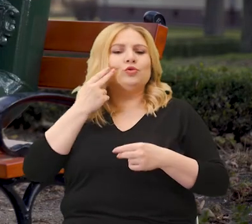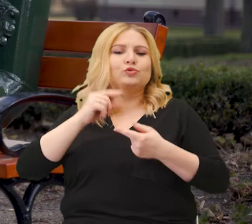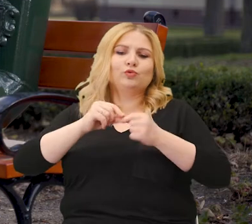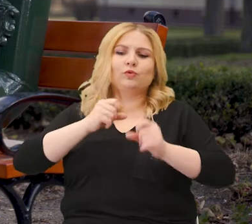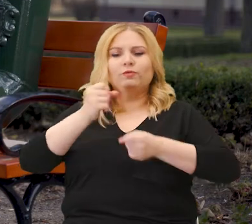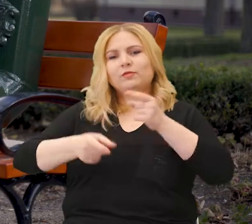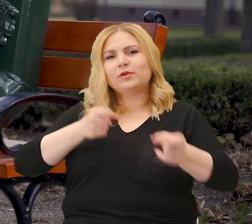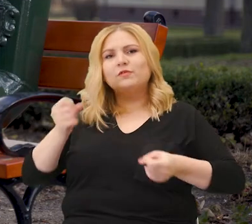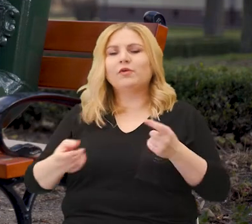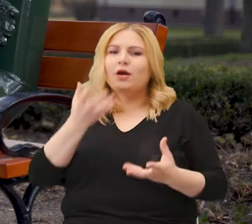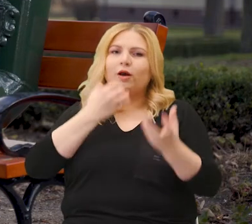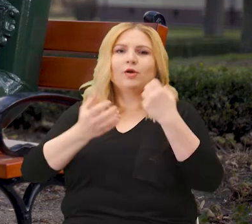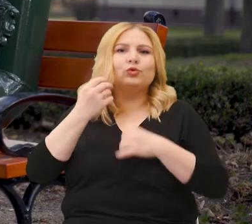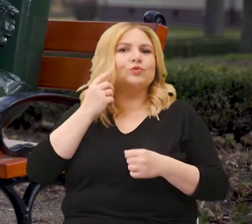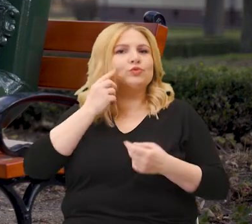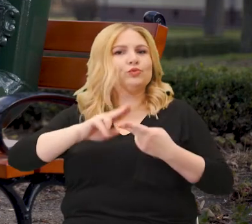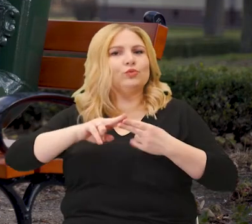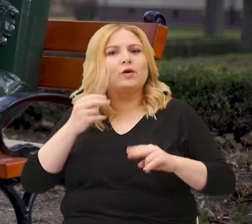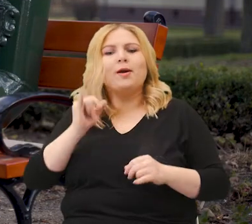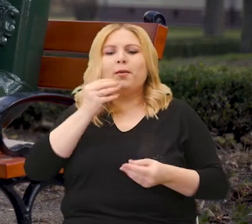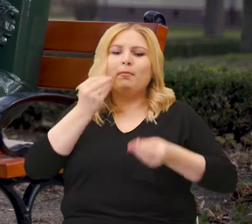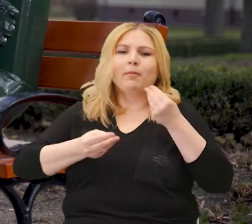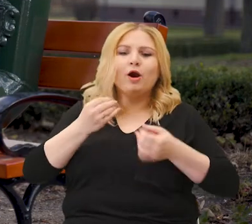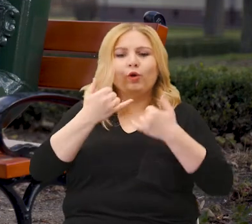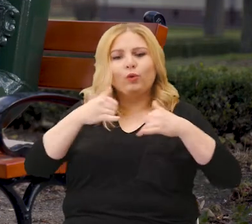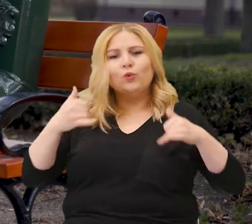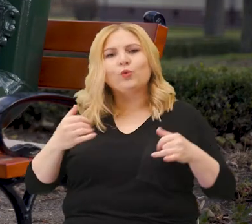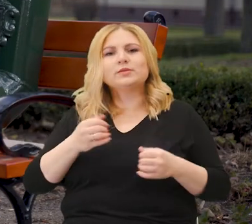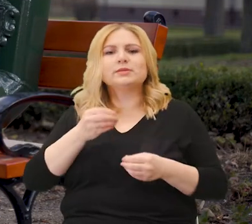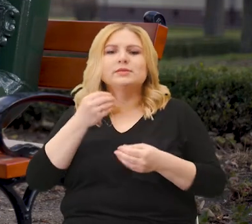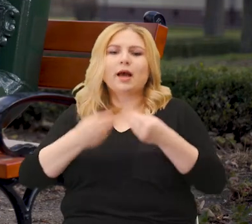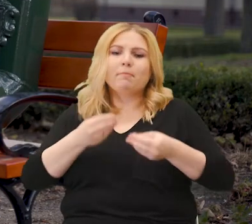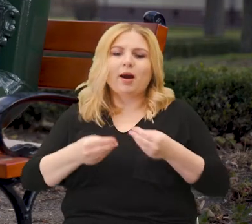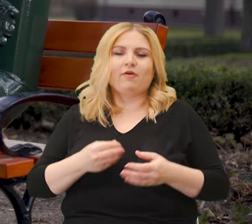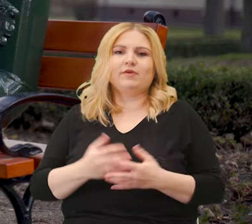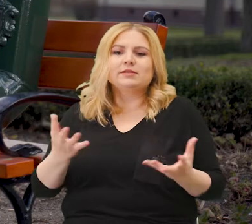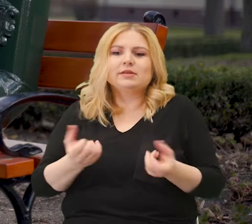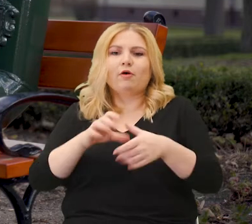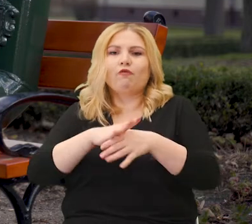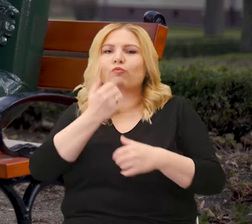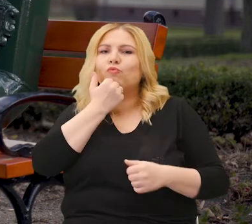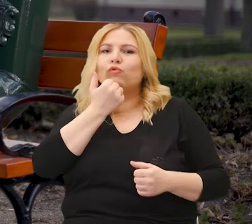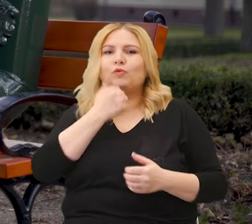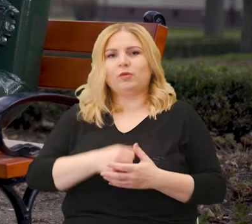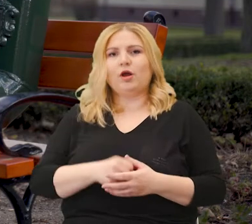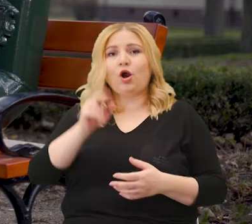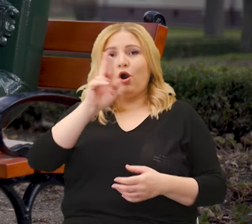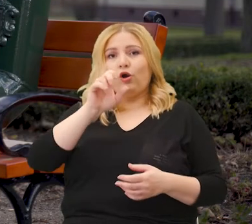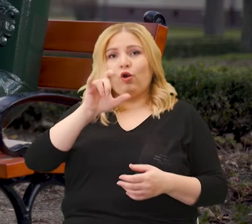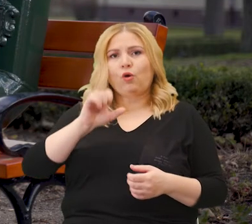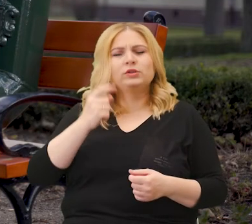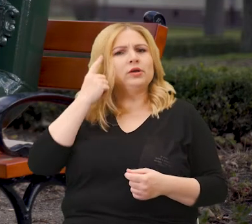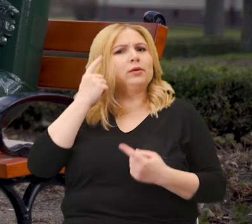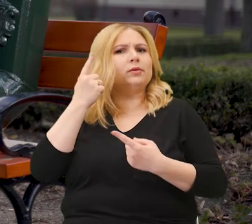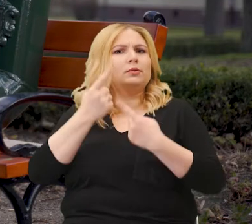papierki, opychały się słodyczami i bawiły wszystkimi zabawkami, jakie znalazły w butach. Romcie zainteresowało właśnie, jakim